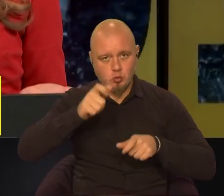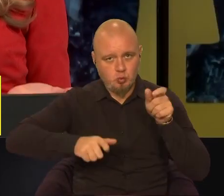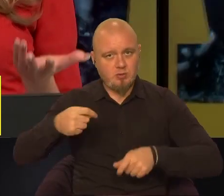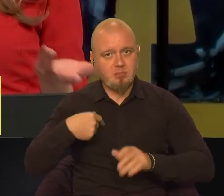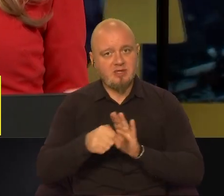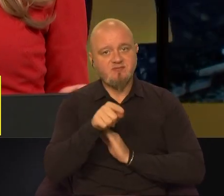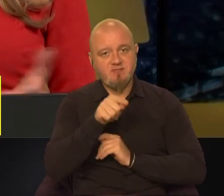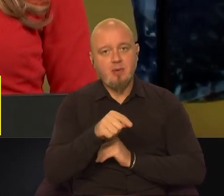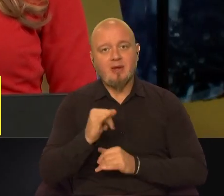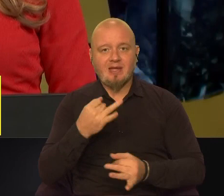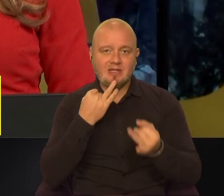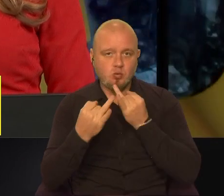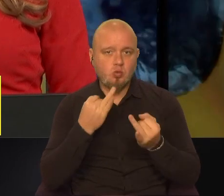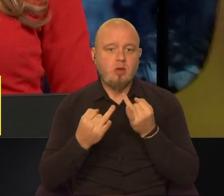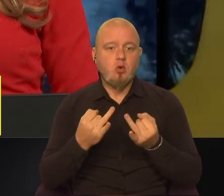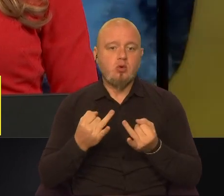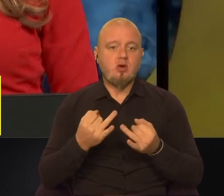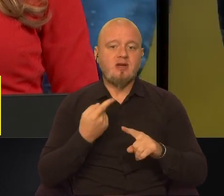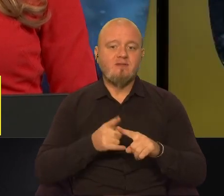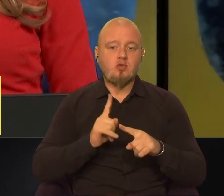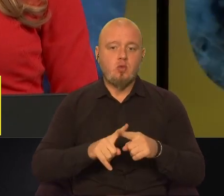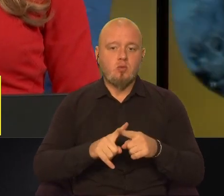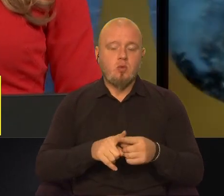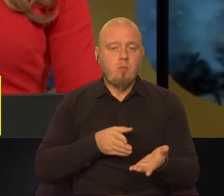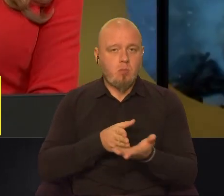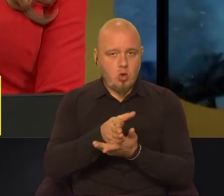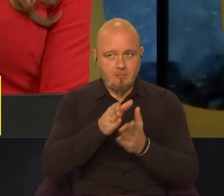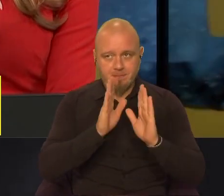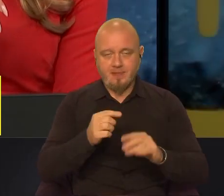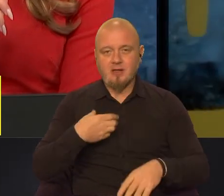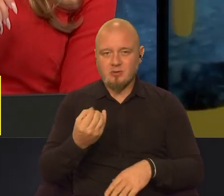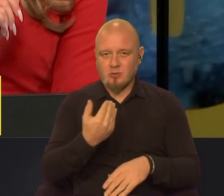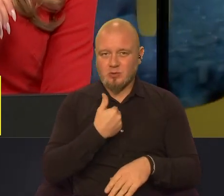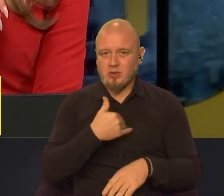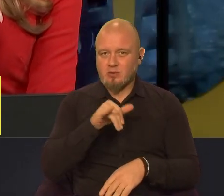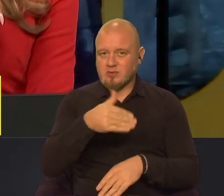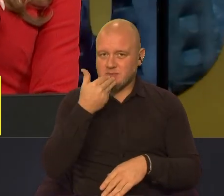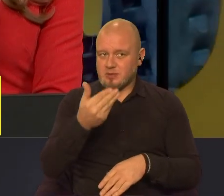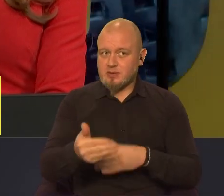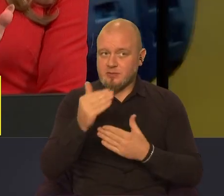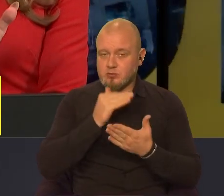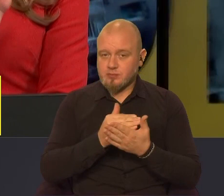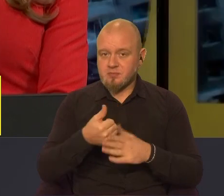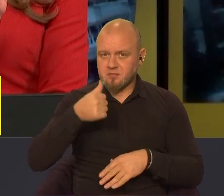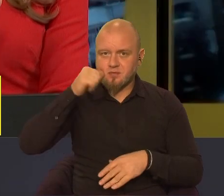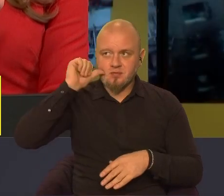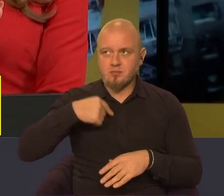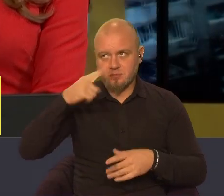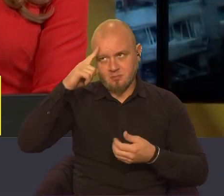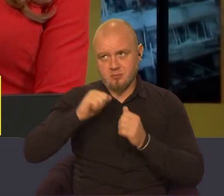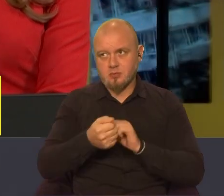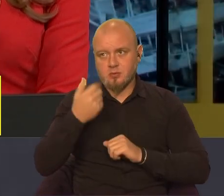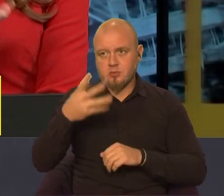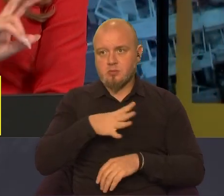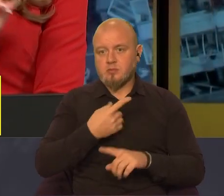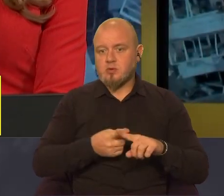з вами і дискутуємося в цьому полі. Я ще хотіла вас запитати, от вчора, я пам'ятаю, коли